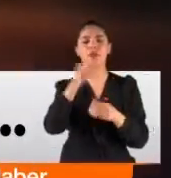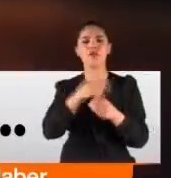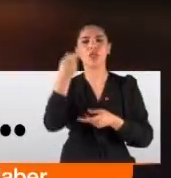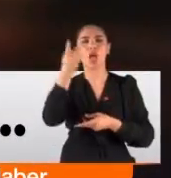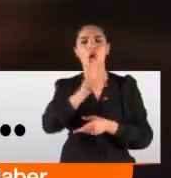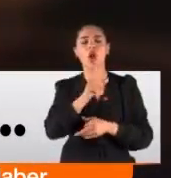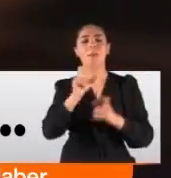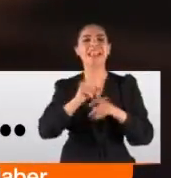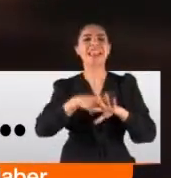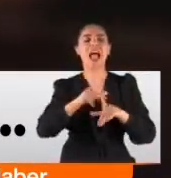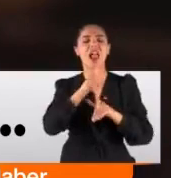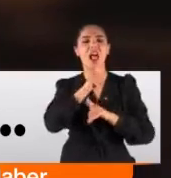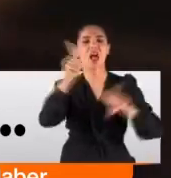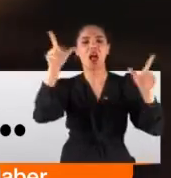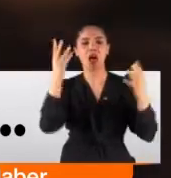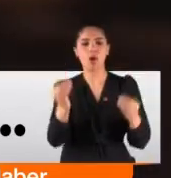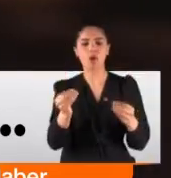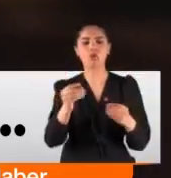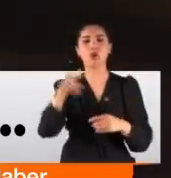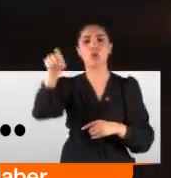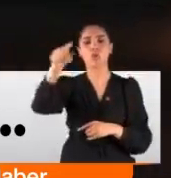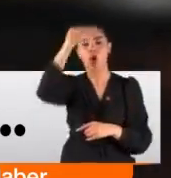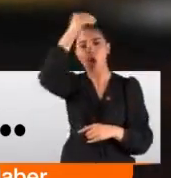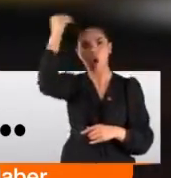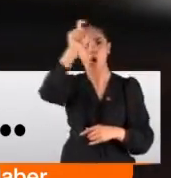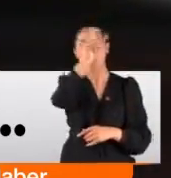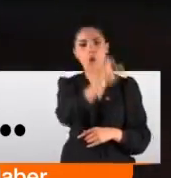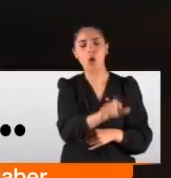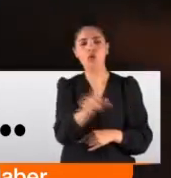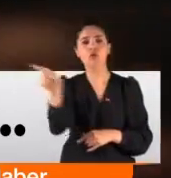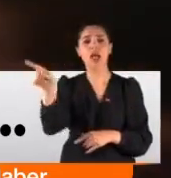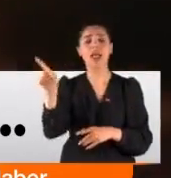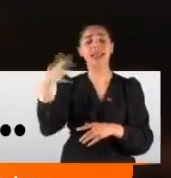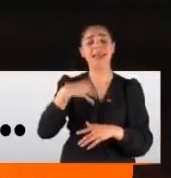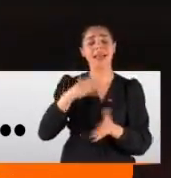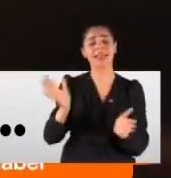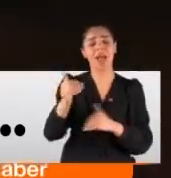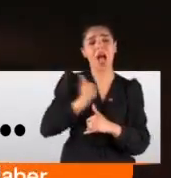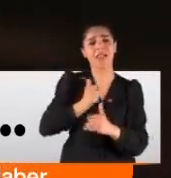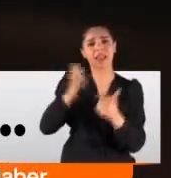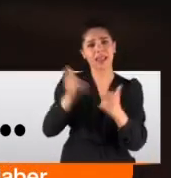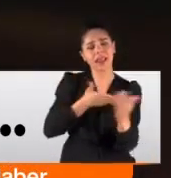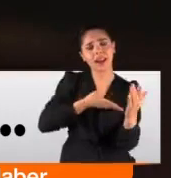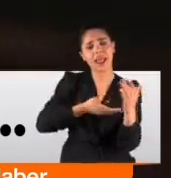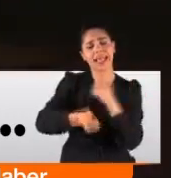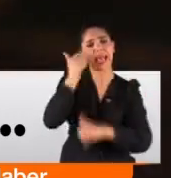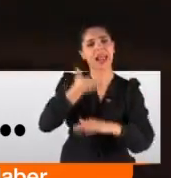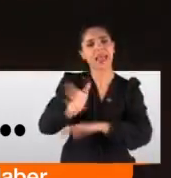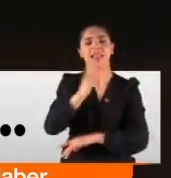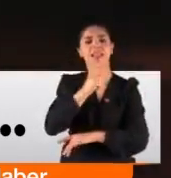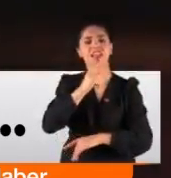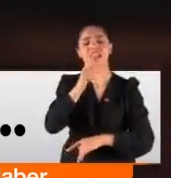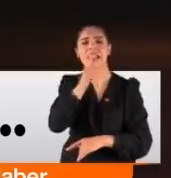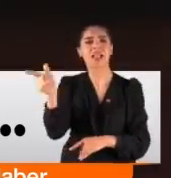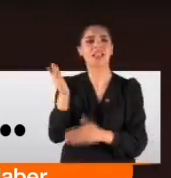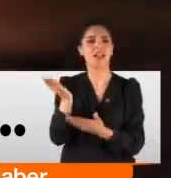yükseldi. Caminin müezzini Oğuzhan Bahtiyaroğlu minareden cuntacılara kışlana dön diye seslendi. Bütün her tarafta kendi